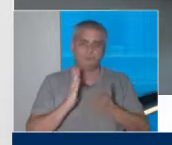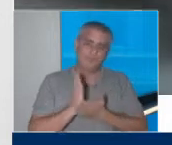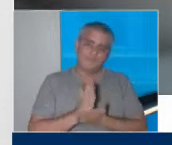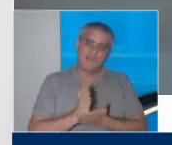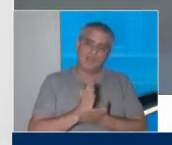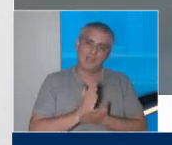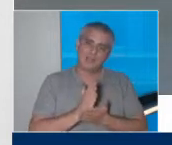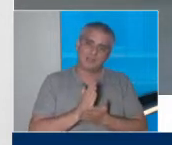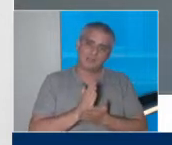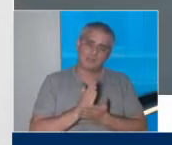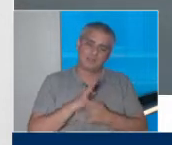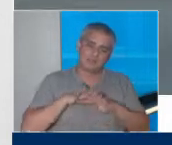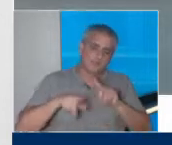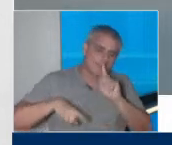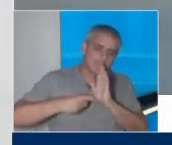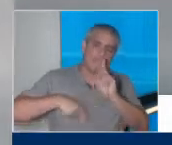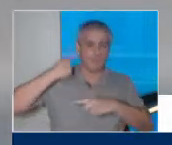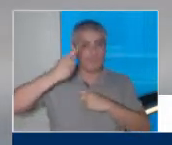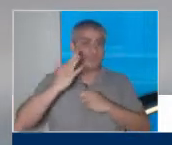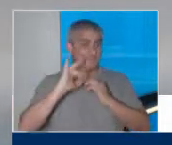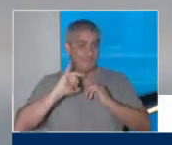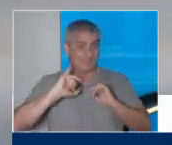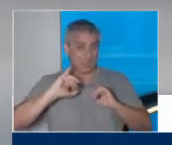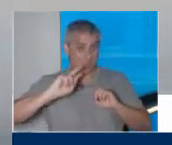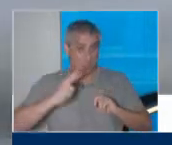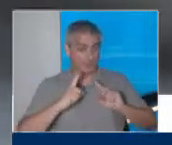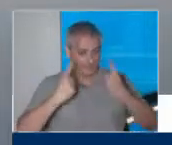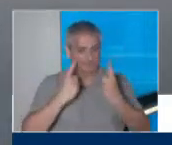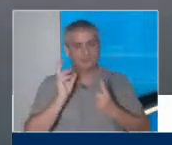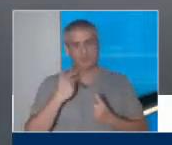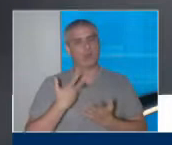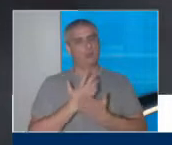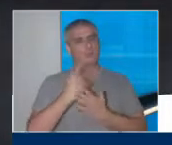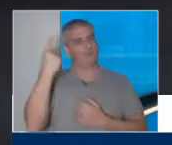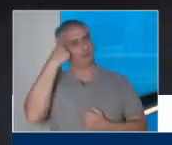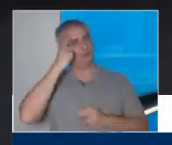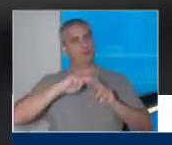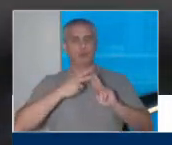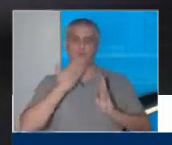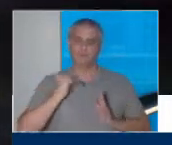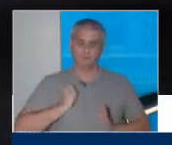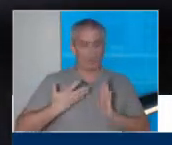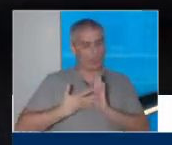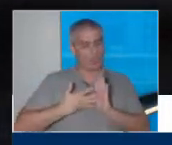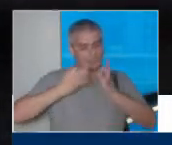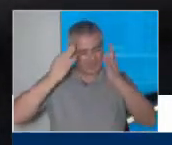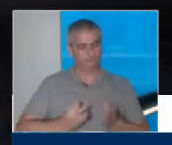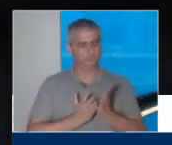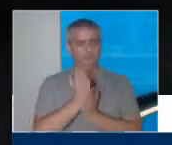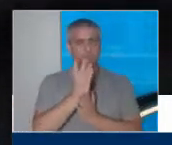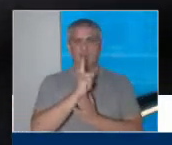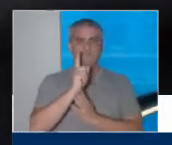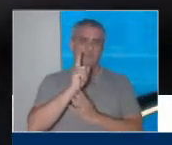את האדנים לפעם הבאה שזה יקרה, כדי שיהיה לו את הקרדיט הבינלאומי המשפטי, שלא